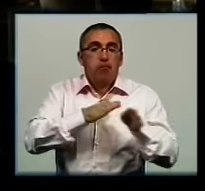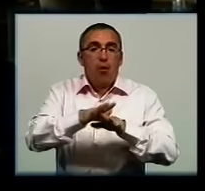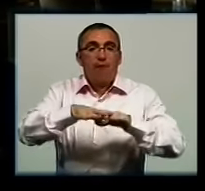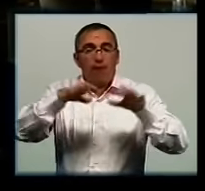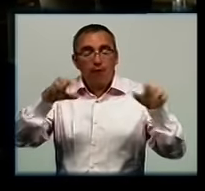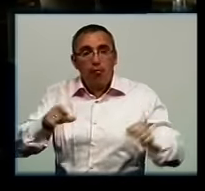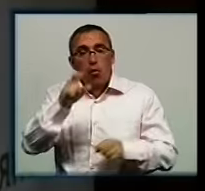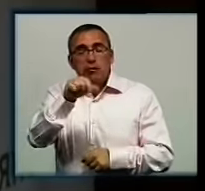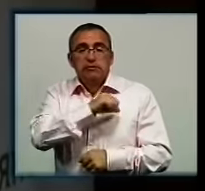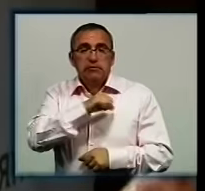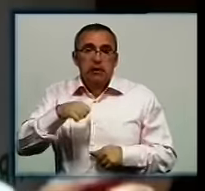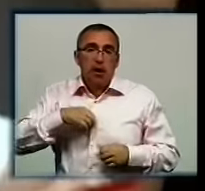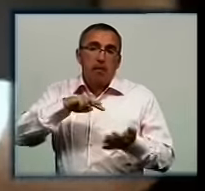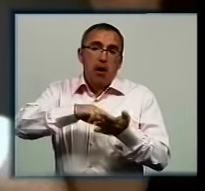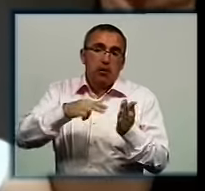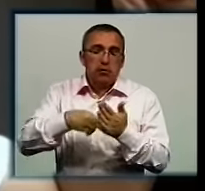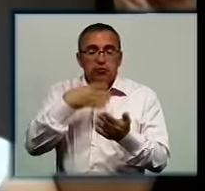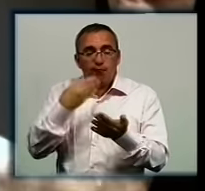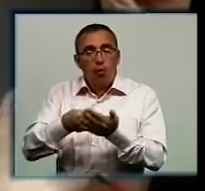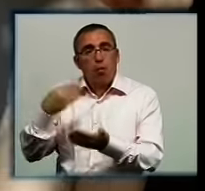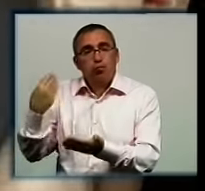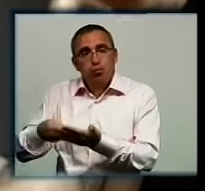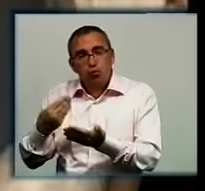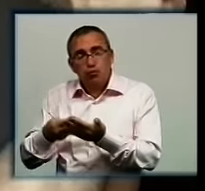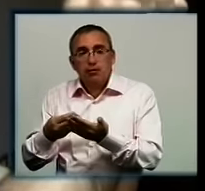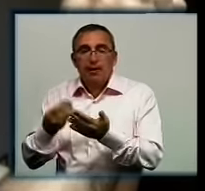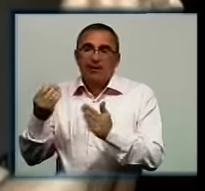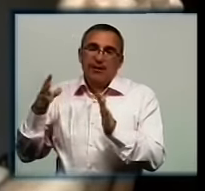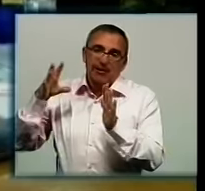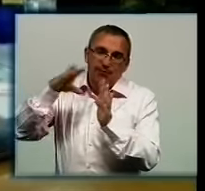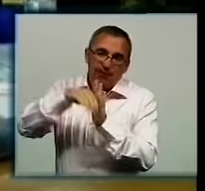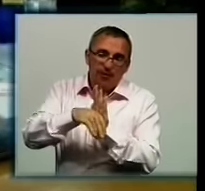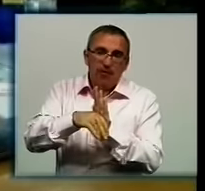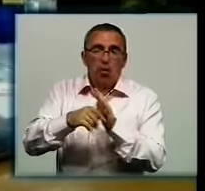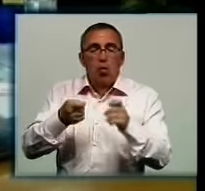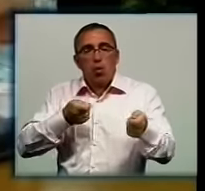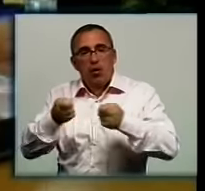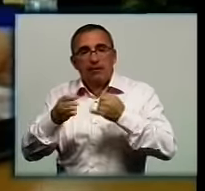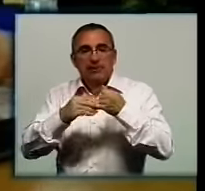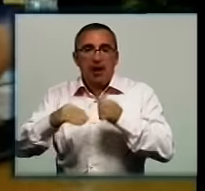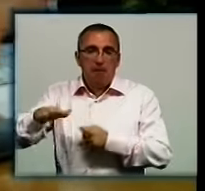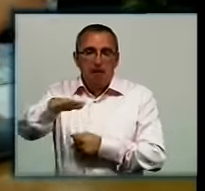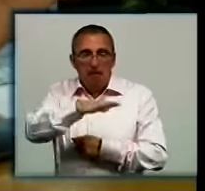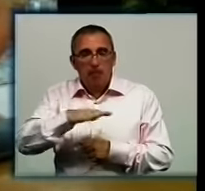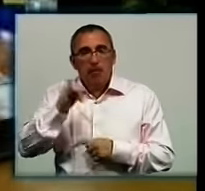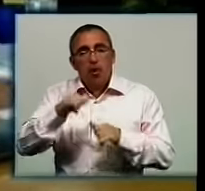громада зможе самостійно планувати свій бюджет, залучати інвестиції, керувати земельними ресурсами та